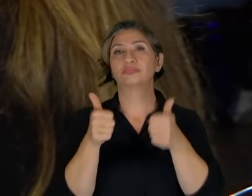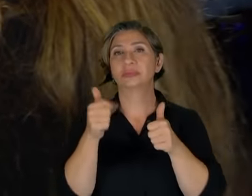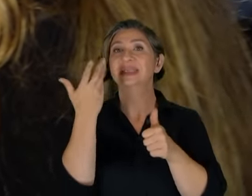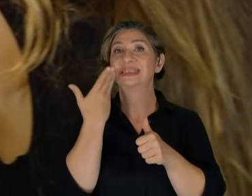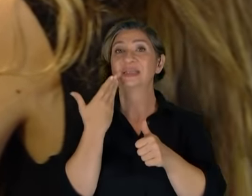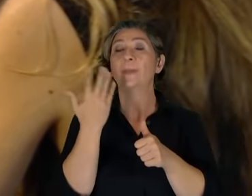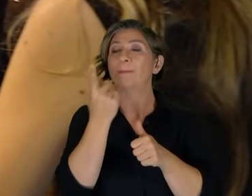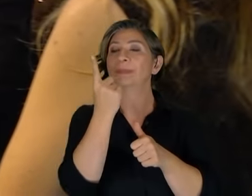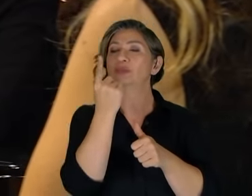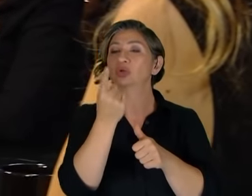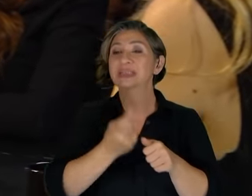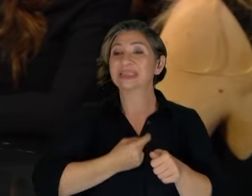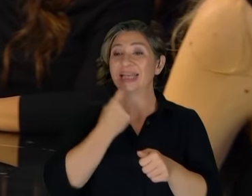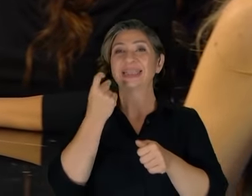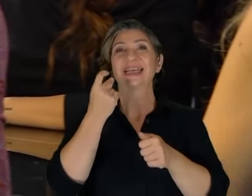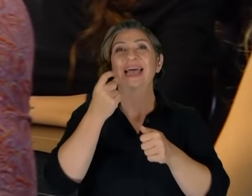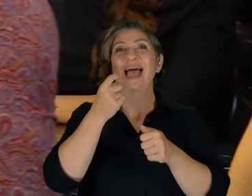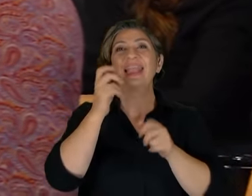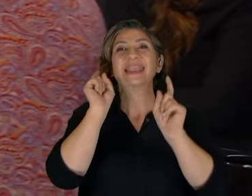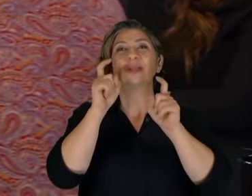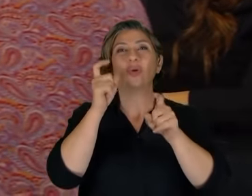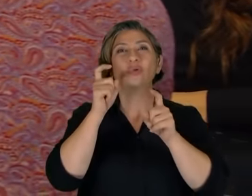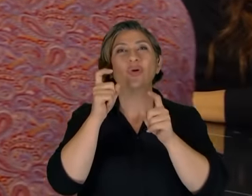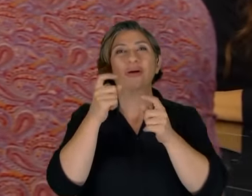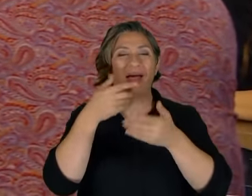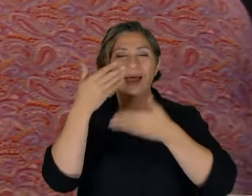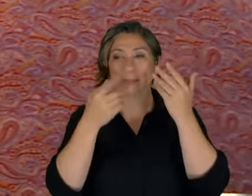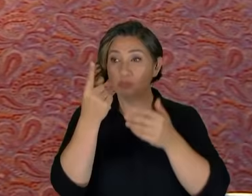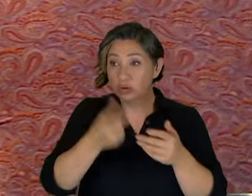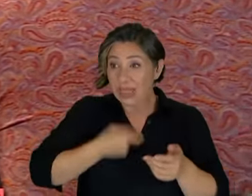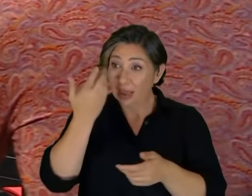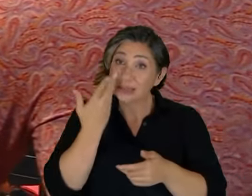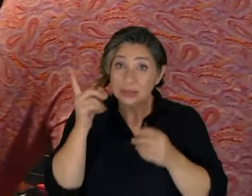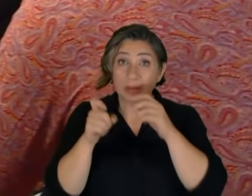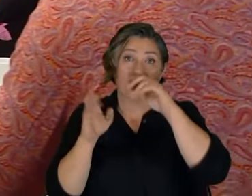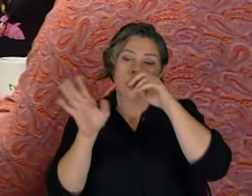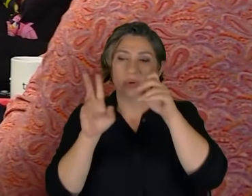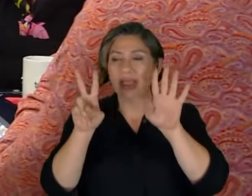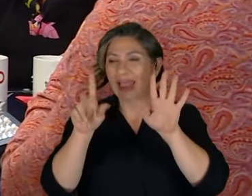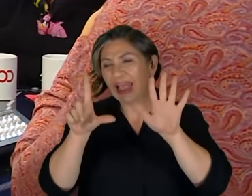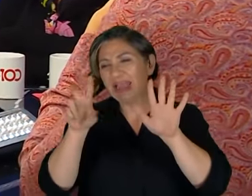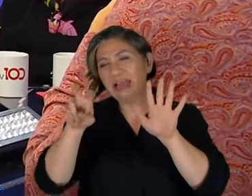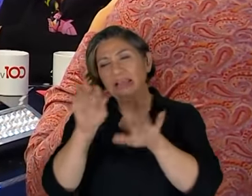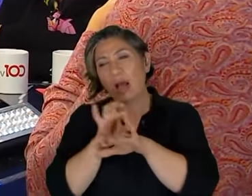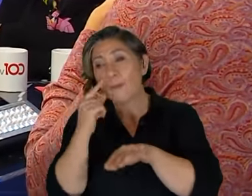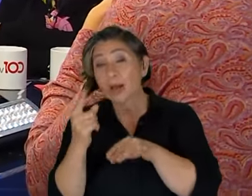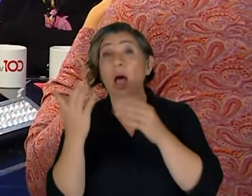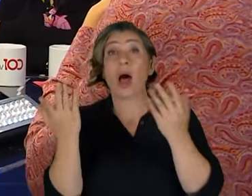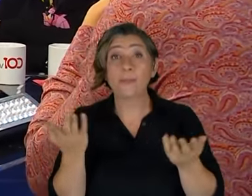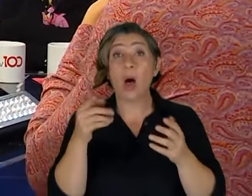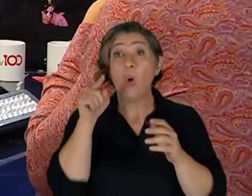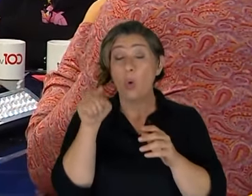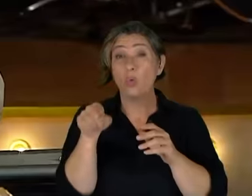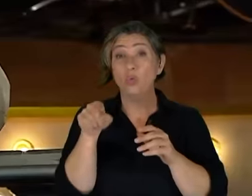izledin, ama 1,5 saatlik bir magazin programının 1,5 saatini izlemiş olduğu anlamına gelmiyor. Belki sadece 7 dakikasına baktı. Ama